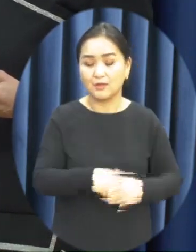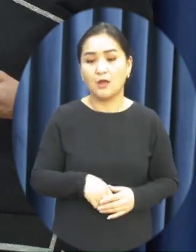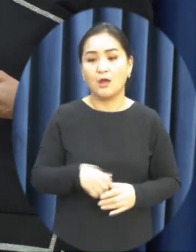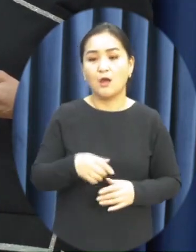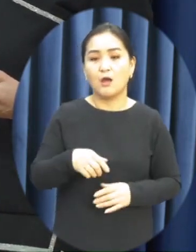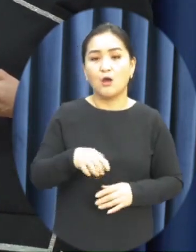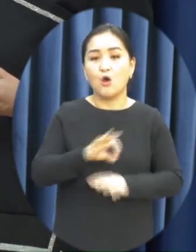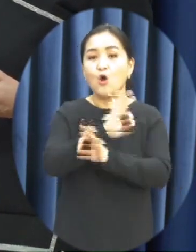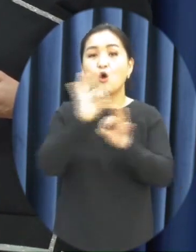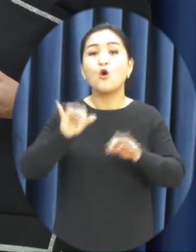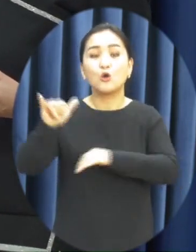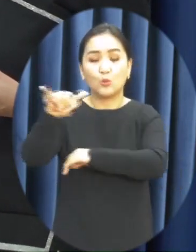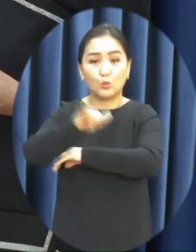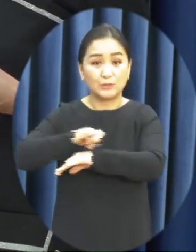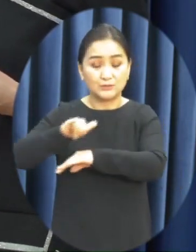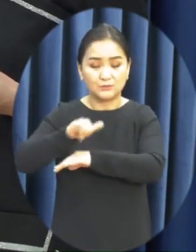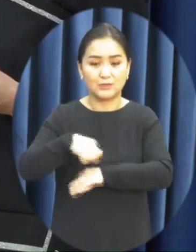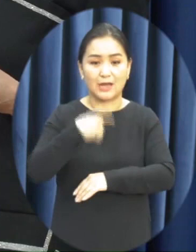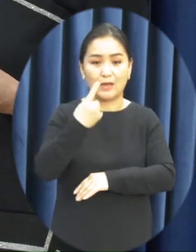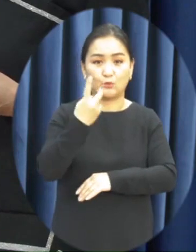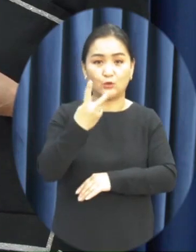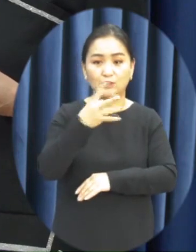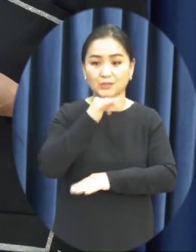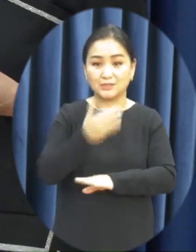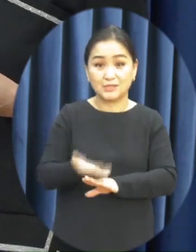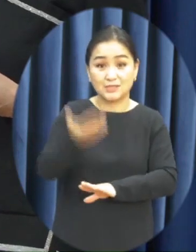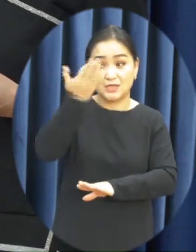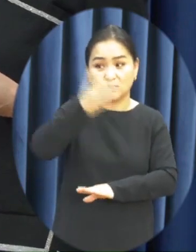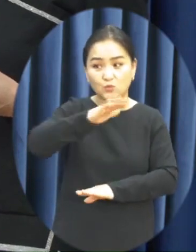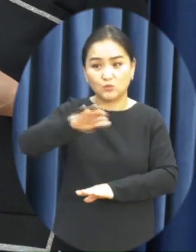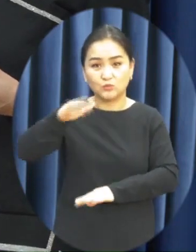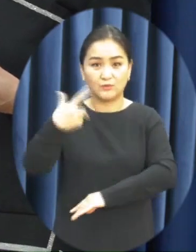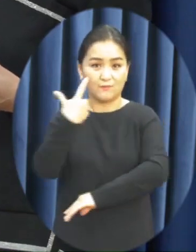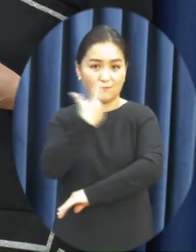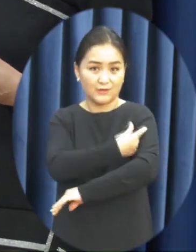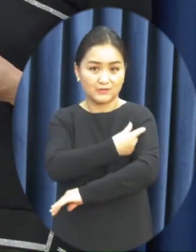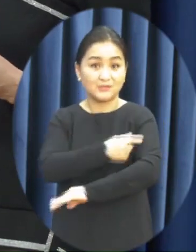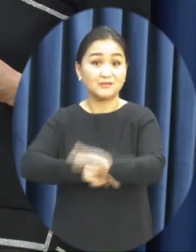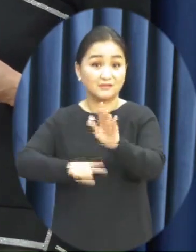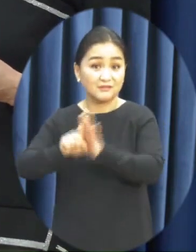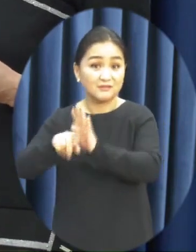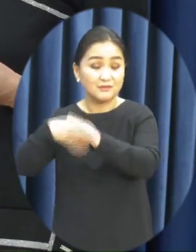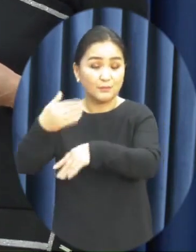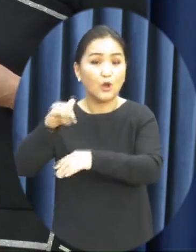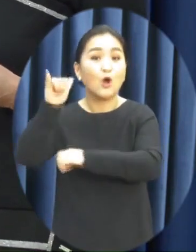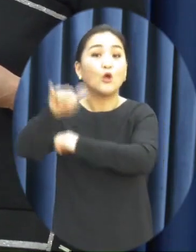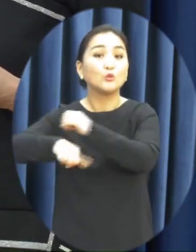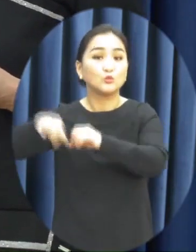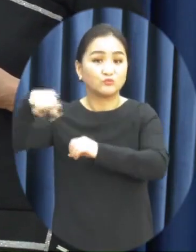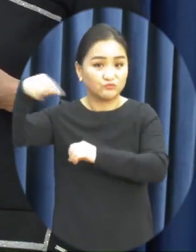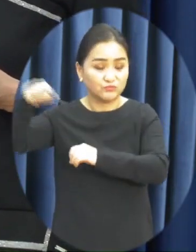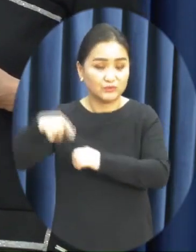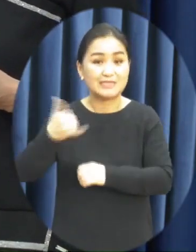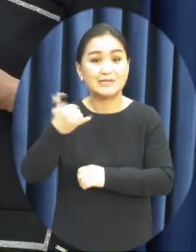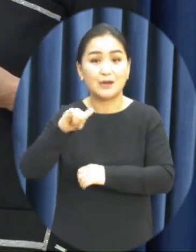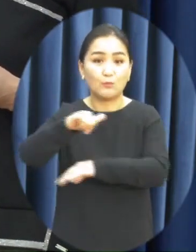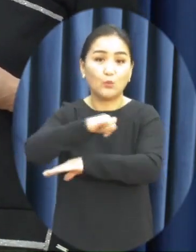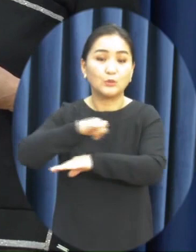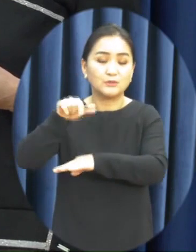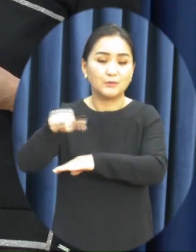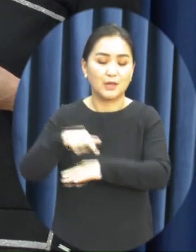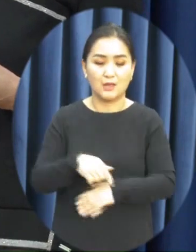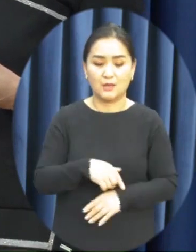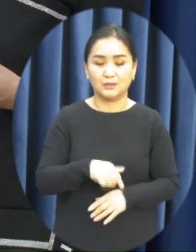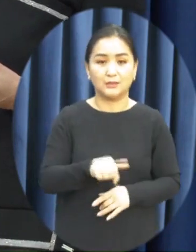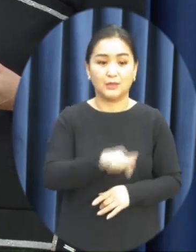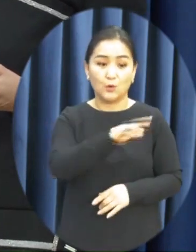དག. གུགུ དི པའི གསུ གསུག